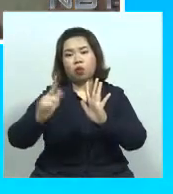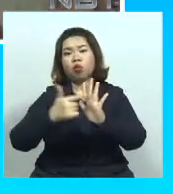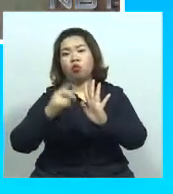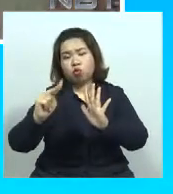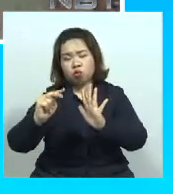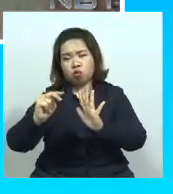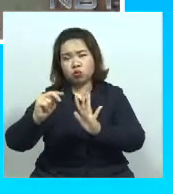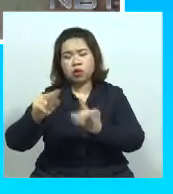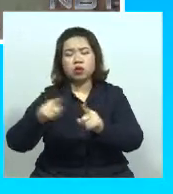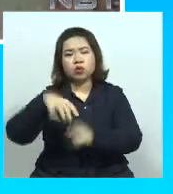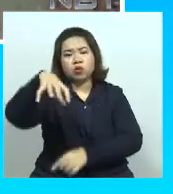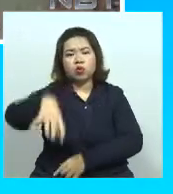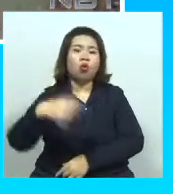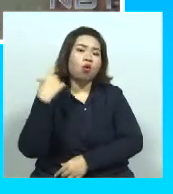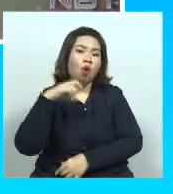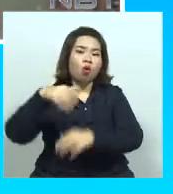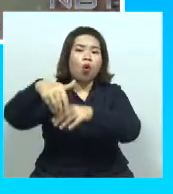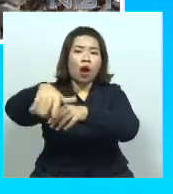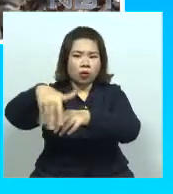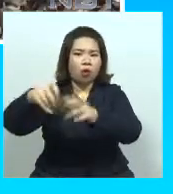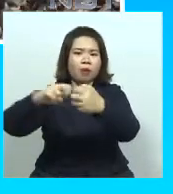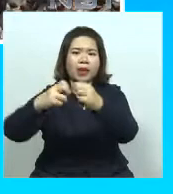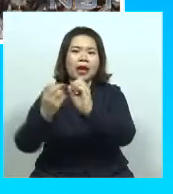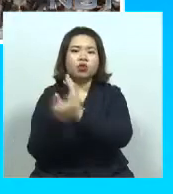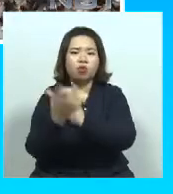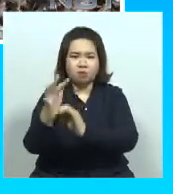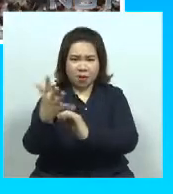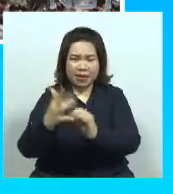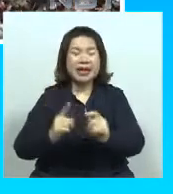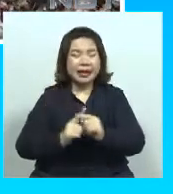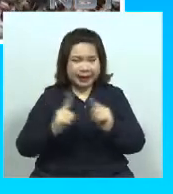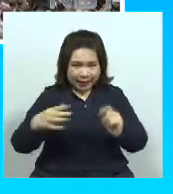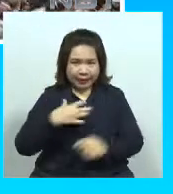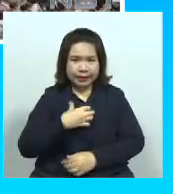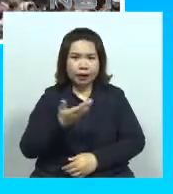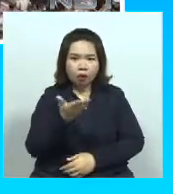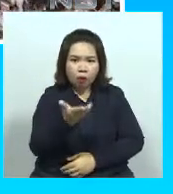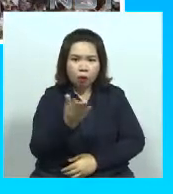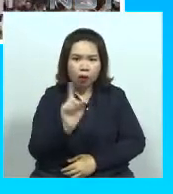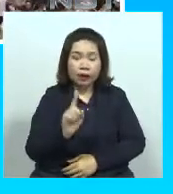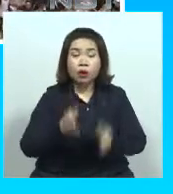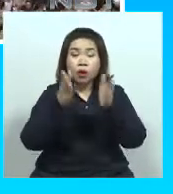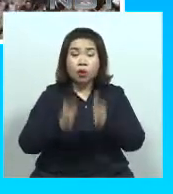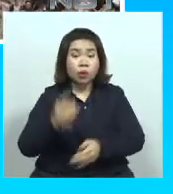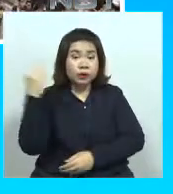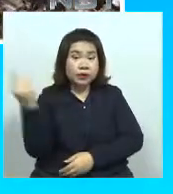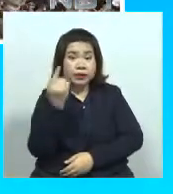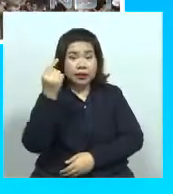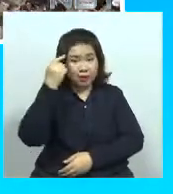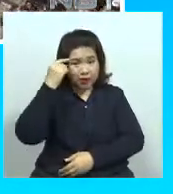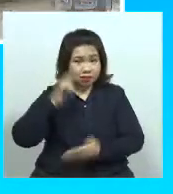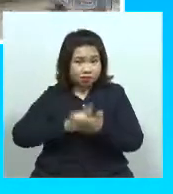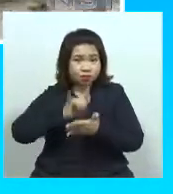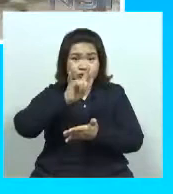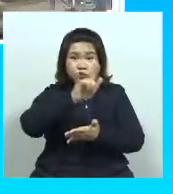ในด้านนอกนะครับแต่ว่าก็คือเราก็อยากจะขอให้นักท่องเที่ยวนะครับที่ต้องเดินทางบ